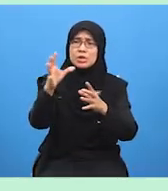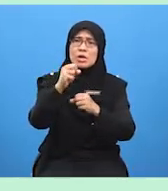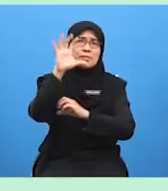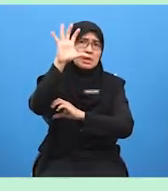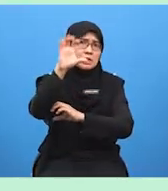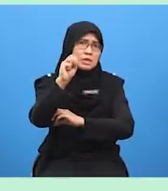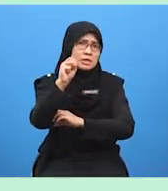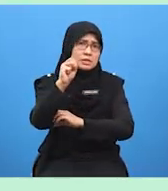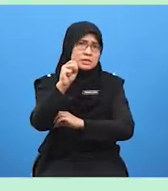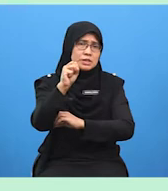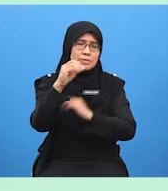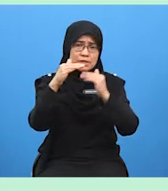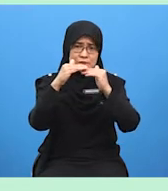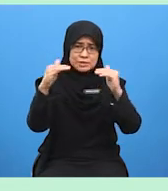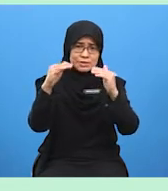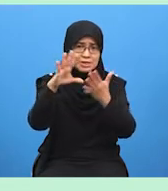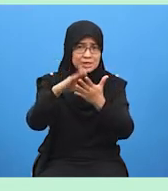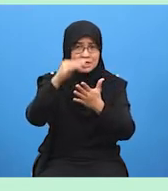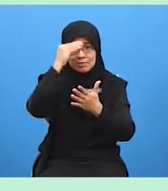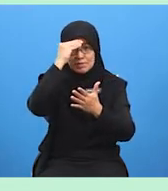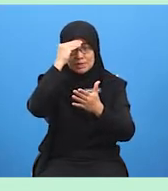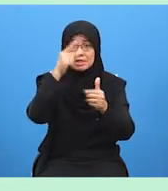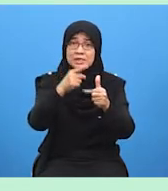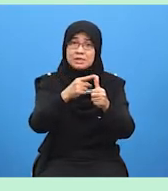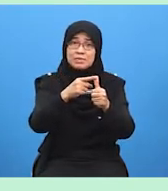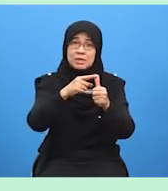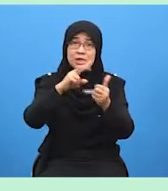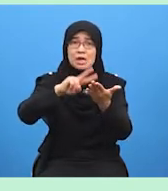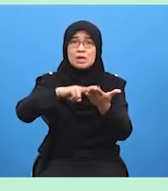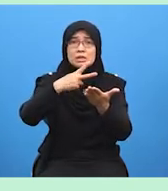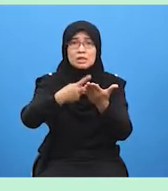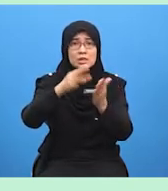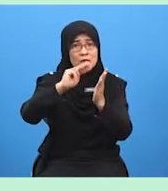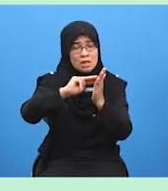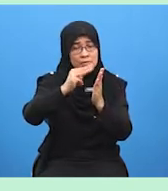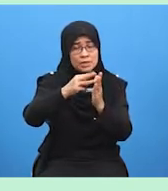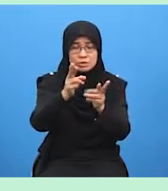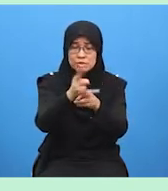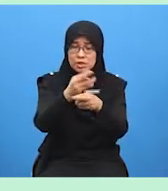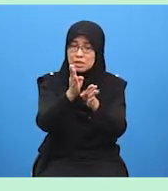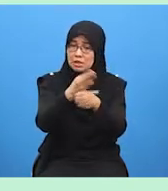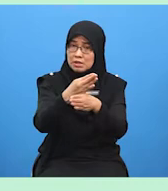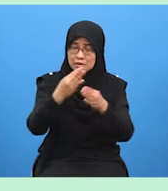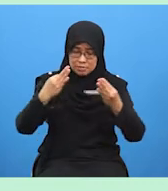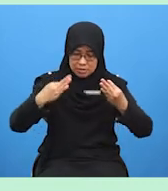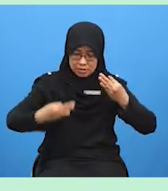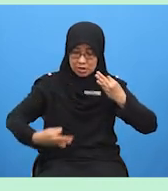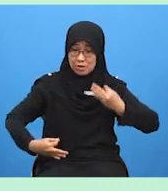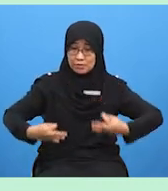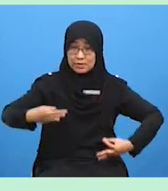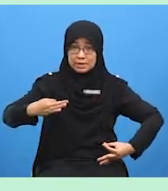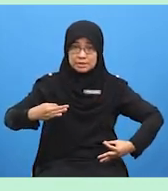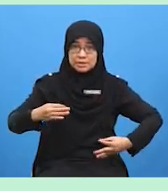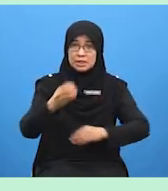standard pembelajaran kita, iaitu pertama, mentakrifkan maksud reka bentuk fesyen.